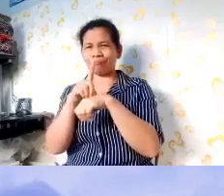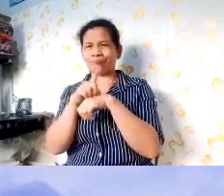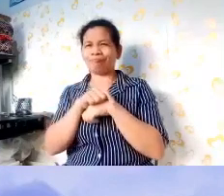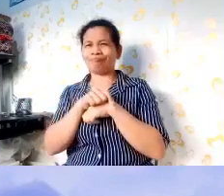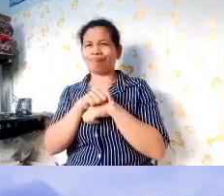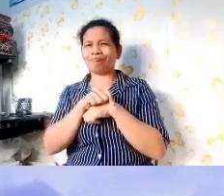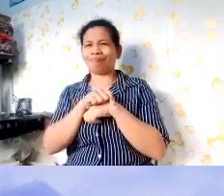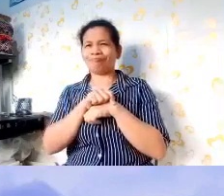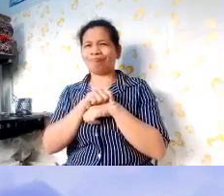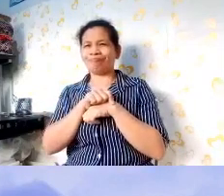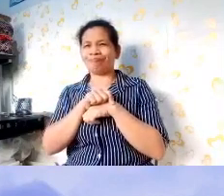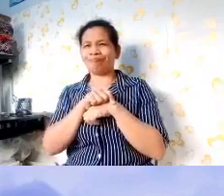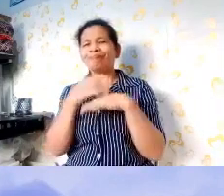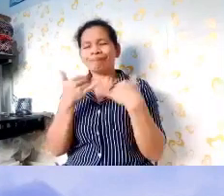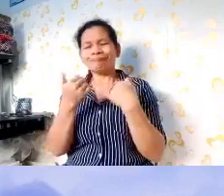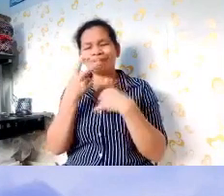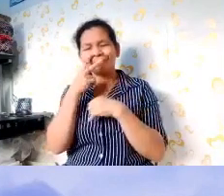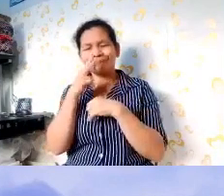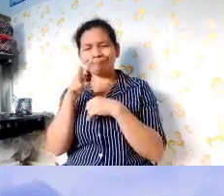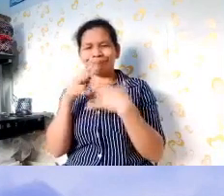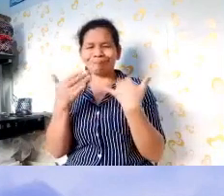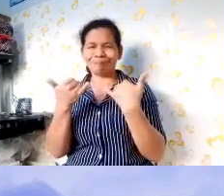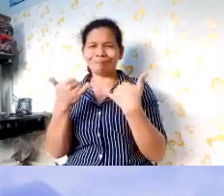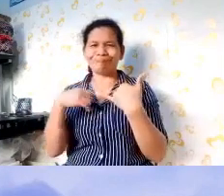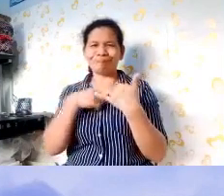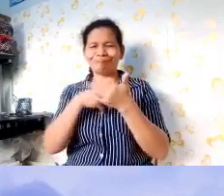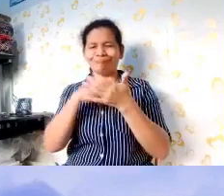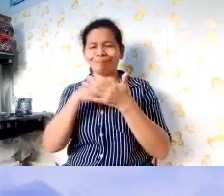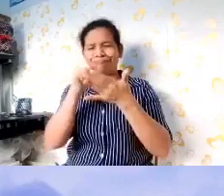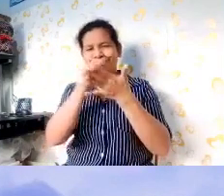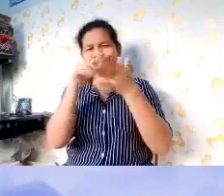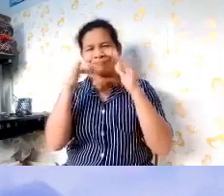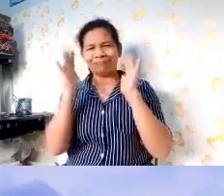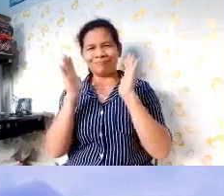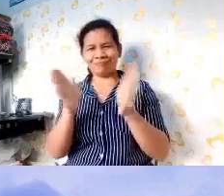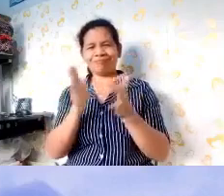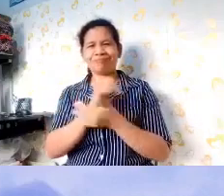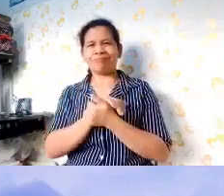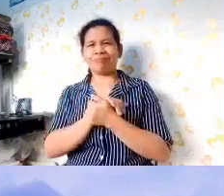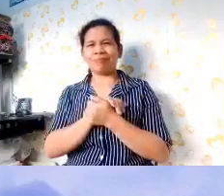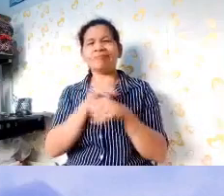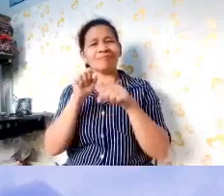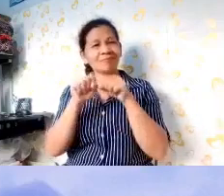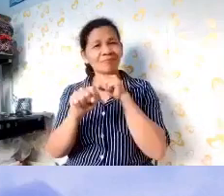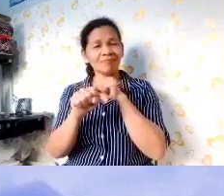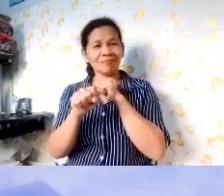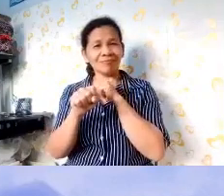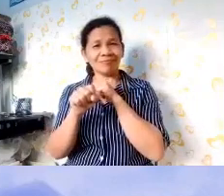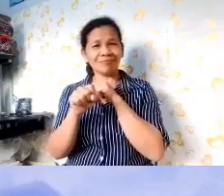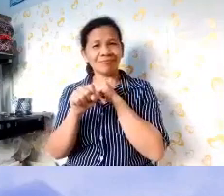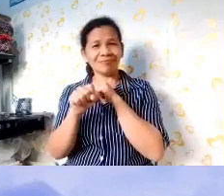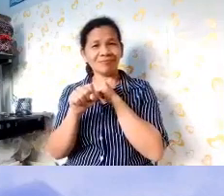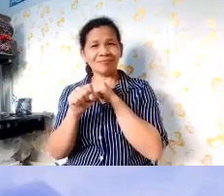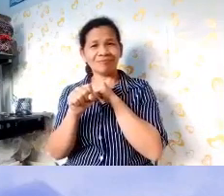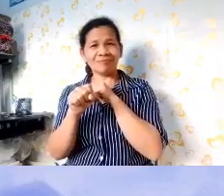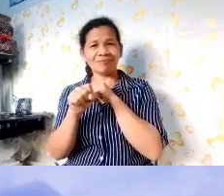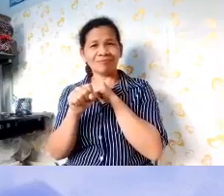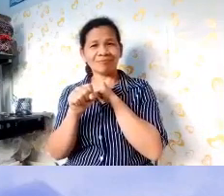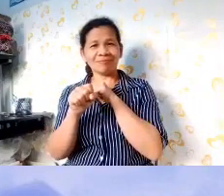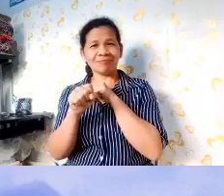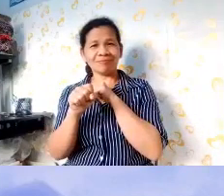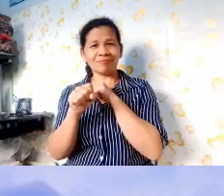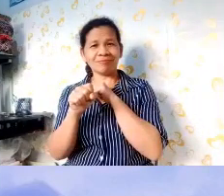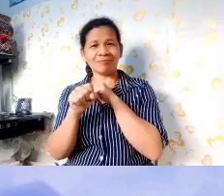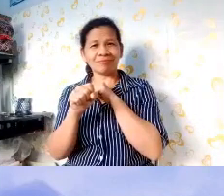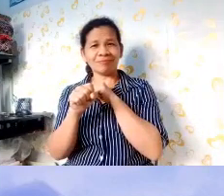nakita ng atin pong tagasulat. Kaya nga, meron pong itinakdang